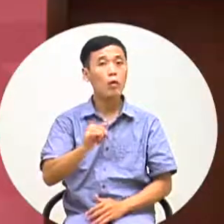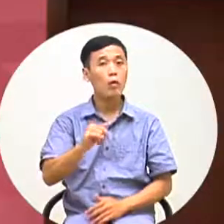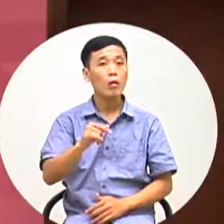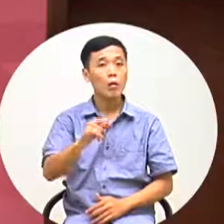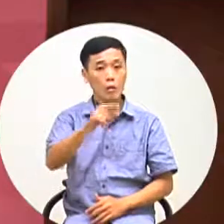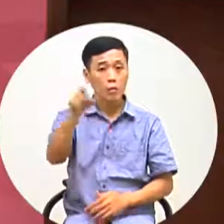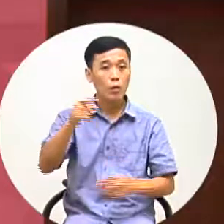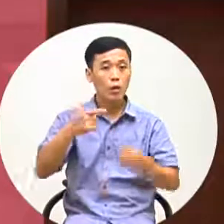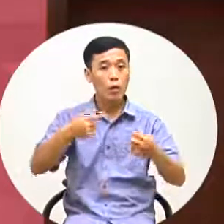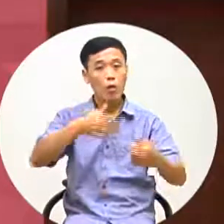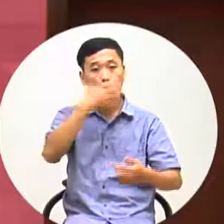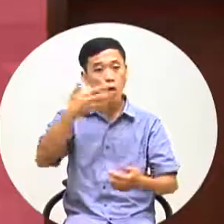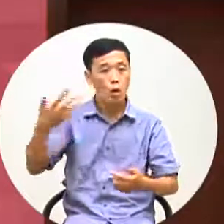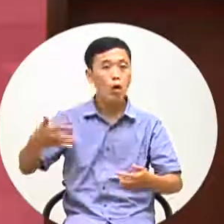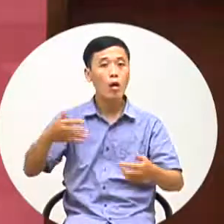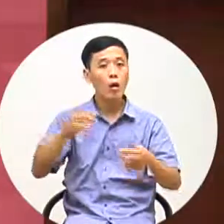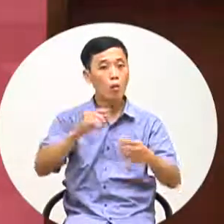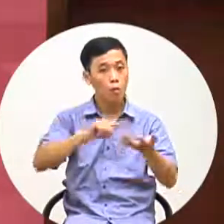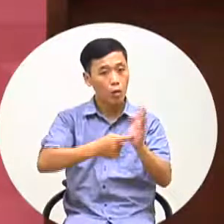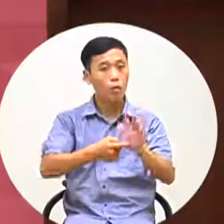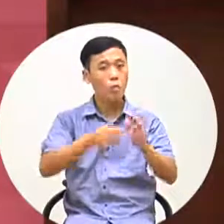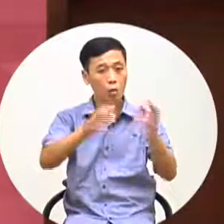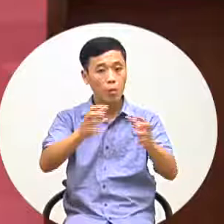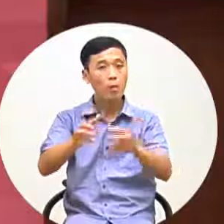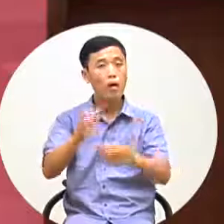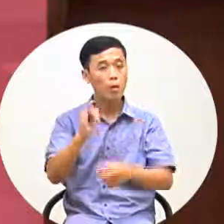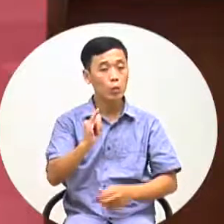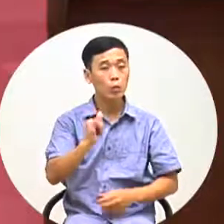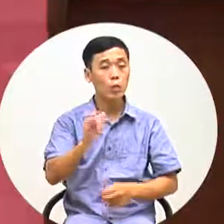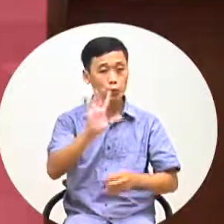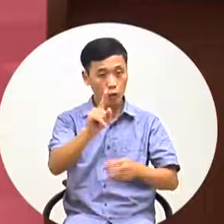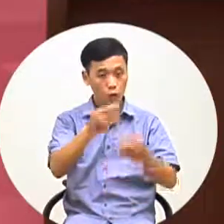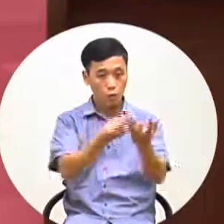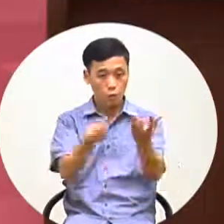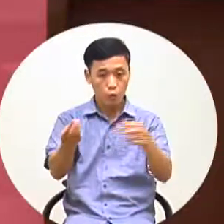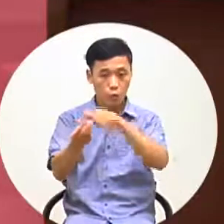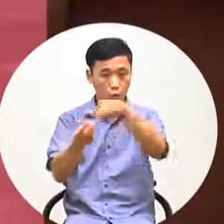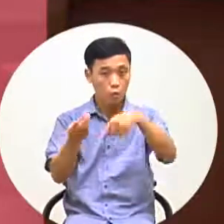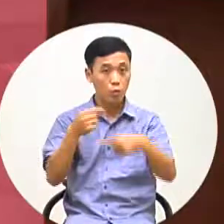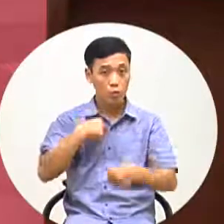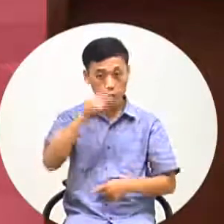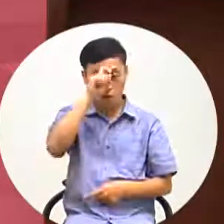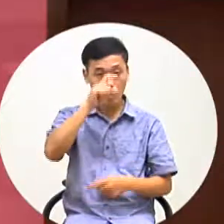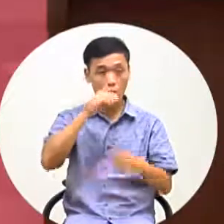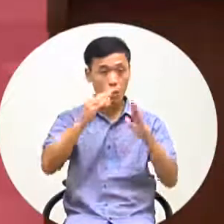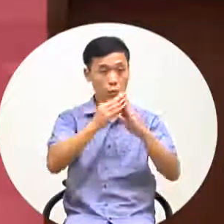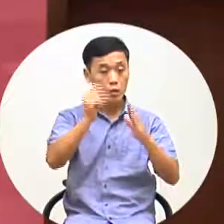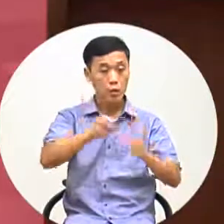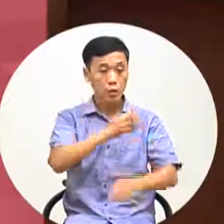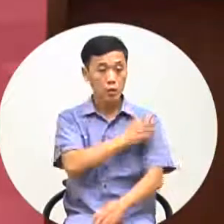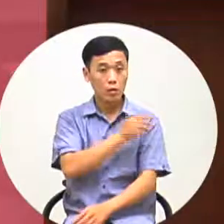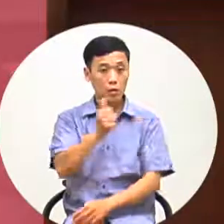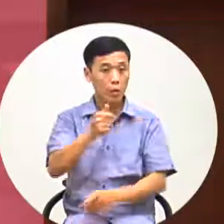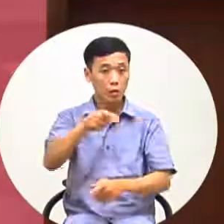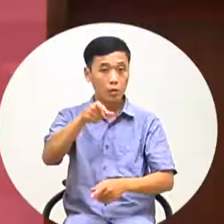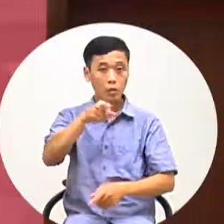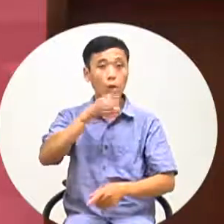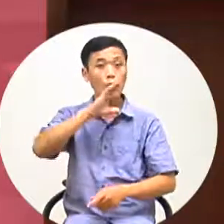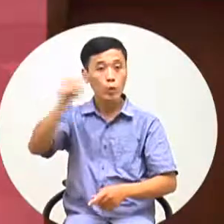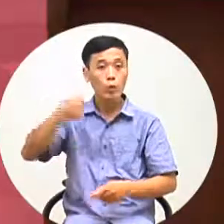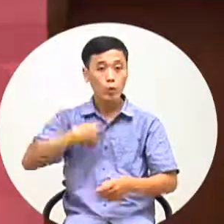分，我要请赵局长能够回去把一些今天本席所提出来的，就